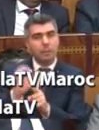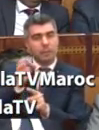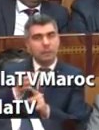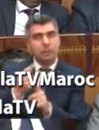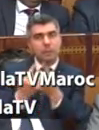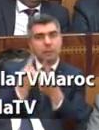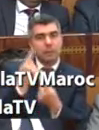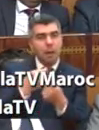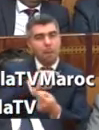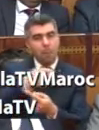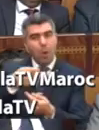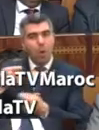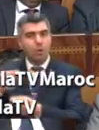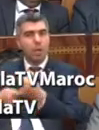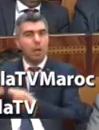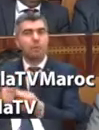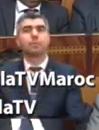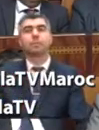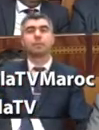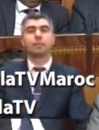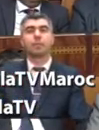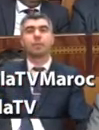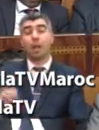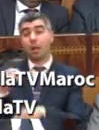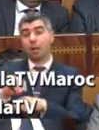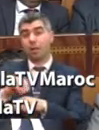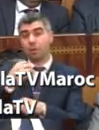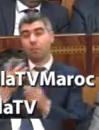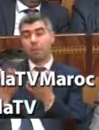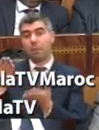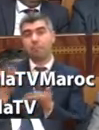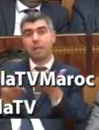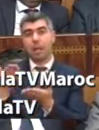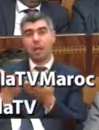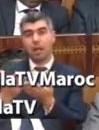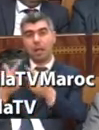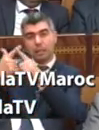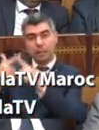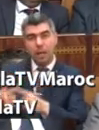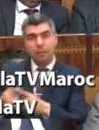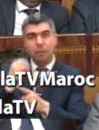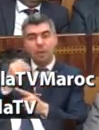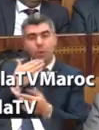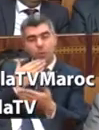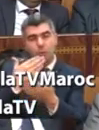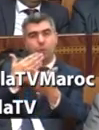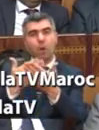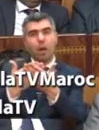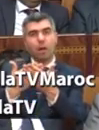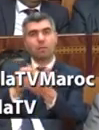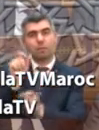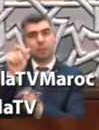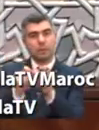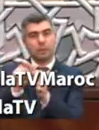بالنسبة للمنتوجات الفلاحية. كذلك هنا غادي خلقنا واحد التوازن اقتصادي وإنصاف مجموعة ديال المناطق من